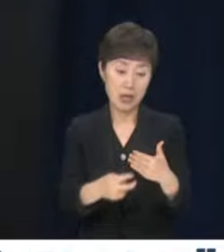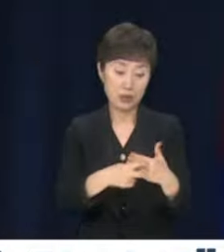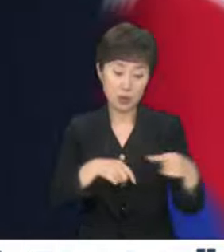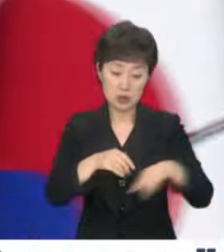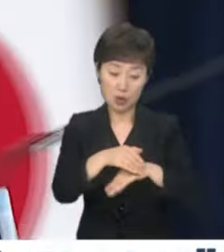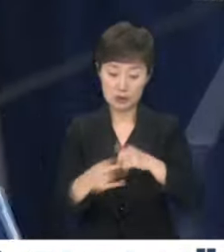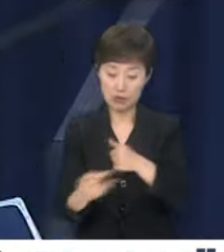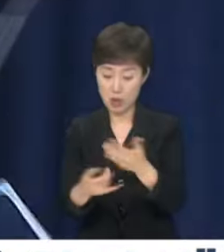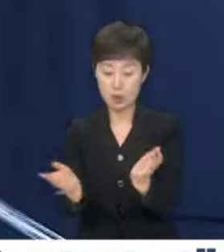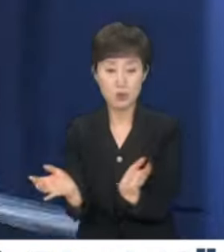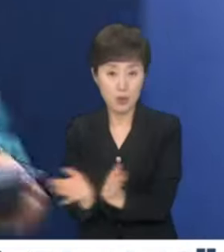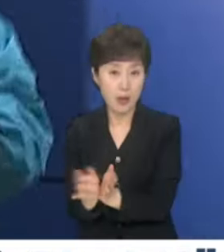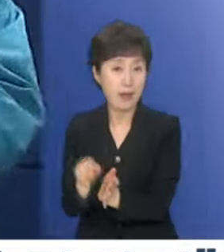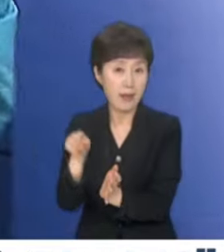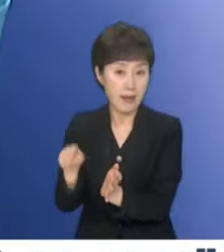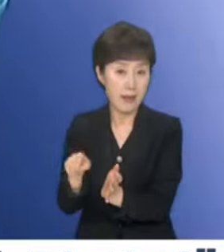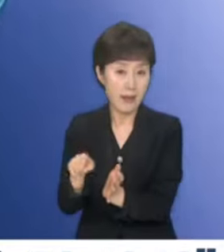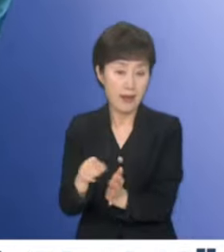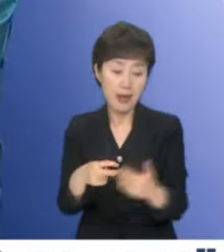보건의료정책심의위원회,